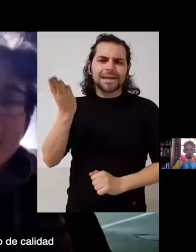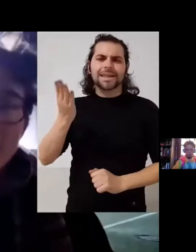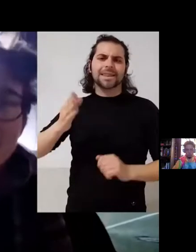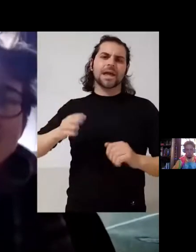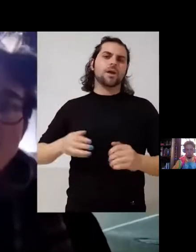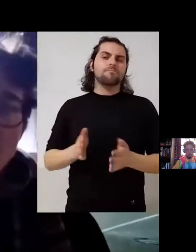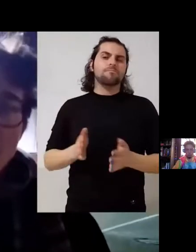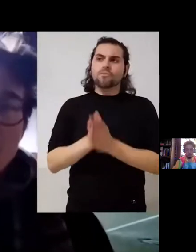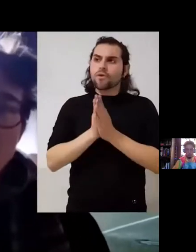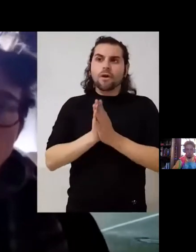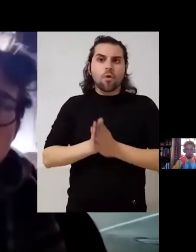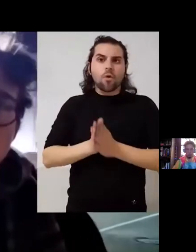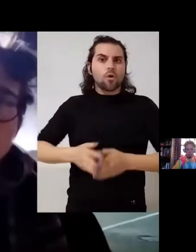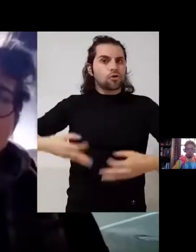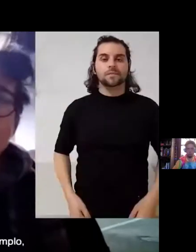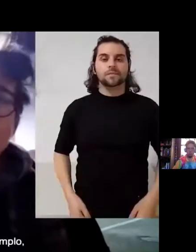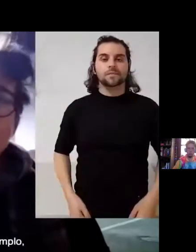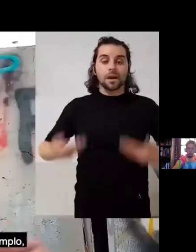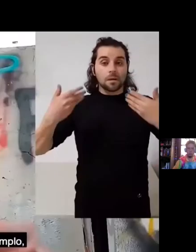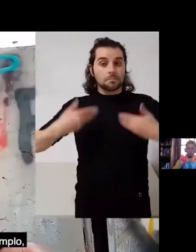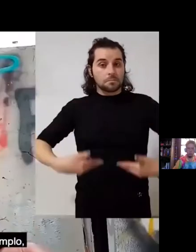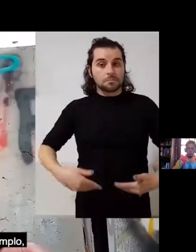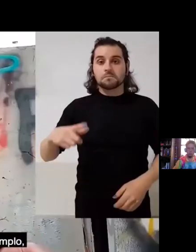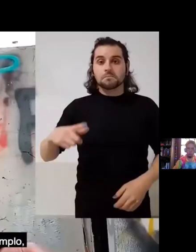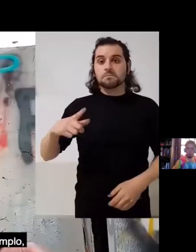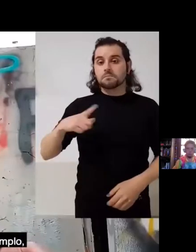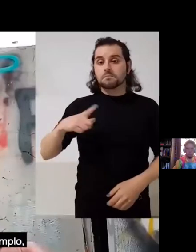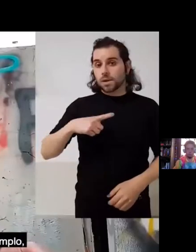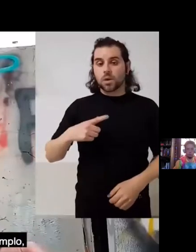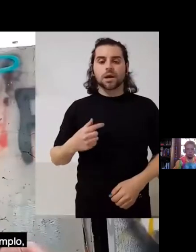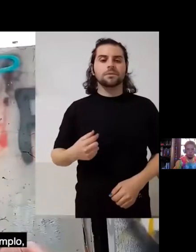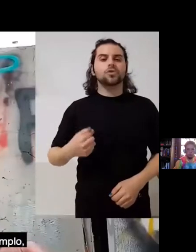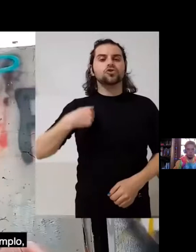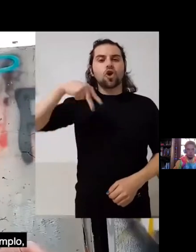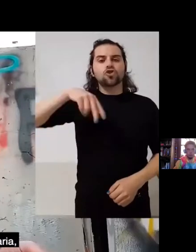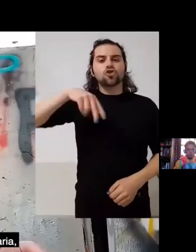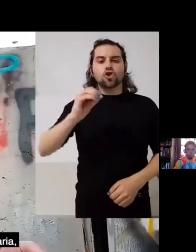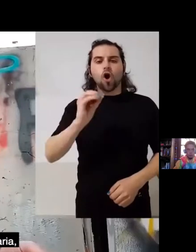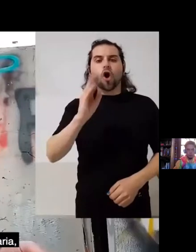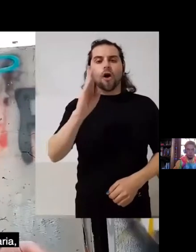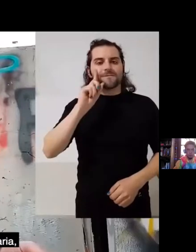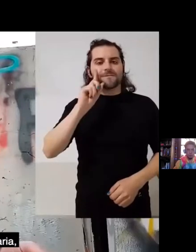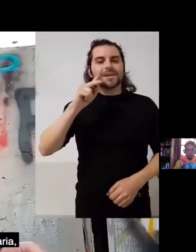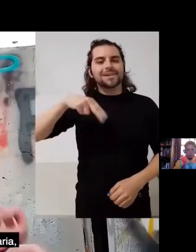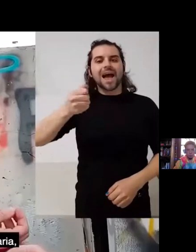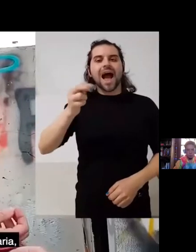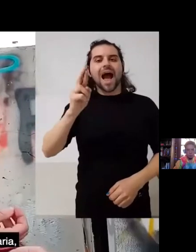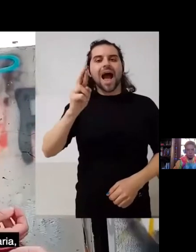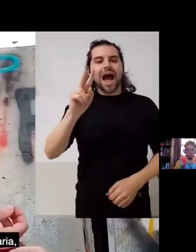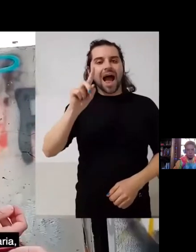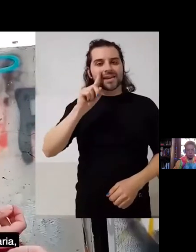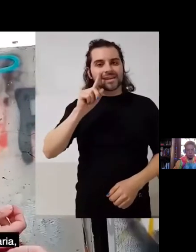trans et non-binaire, il faut avoir cette qualité d'attention. Dans ma situation particulière, par exemple,